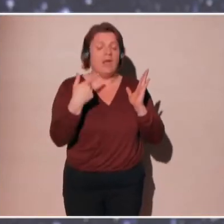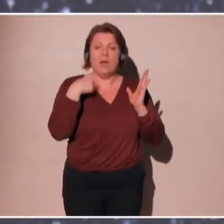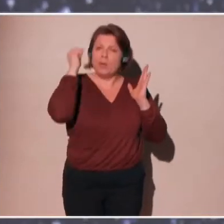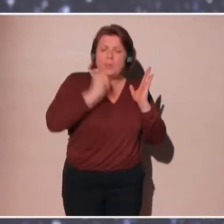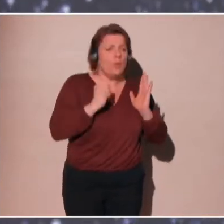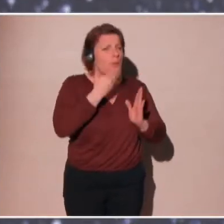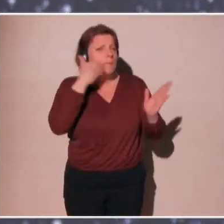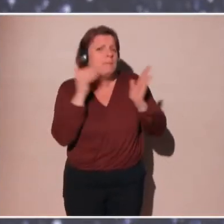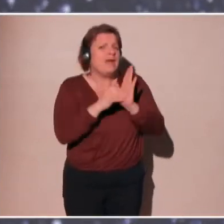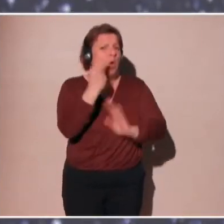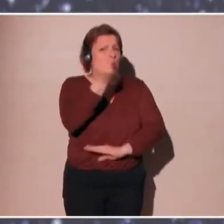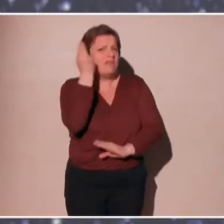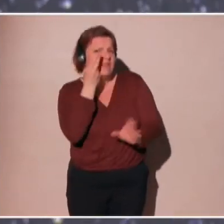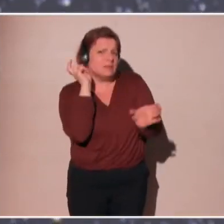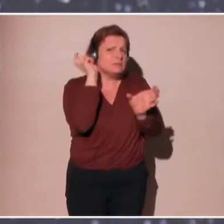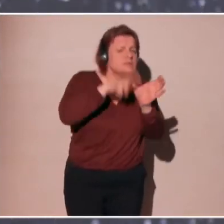emplois.